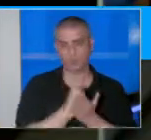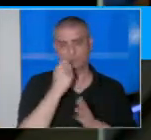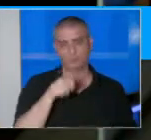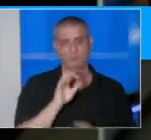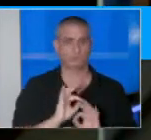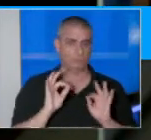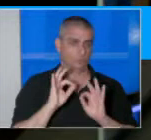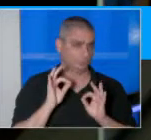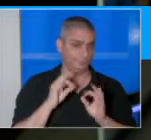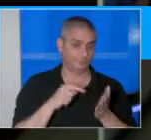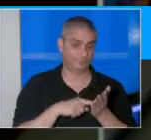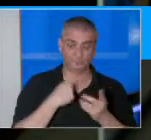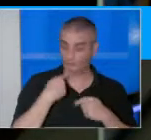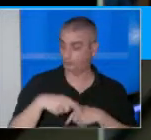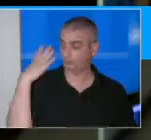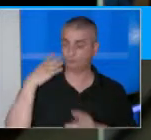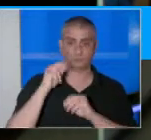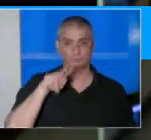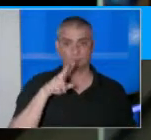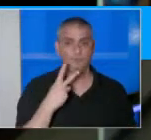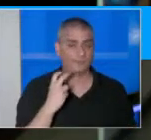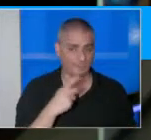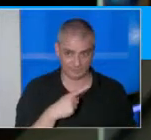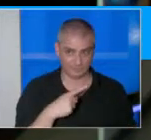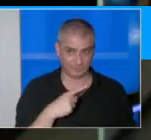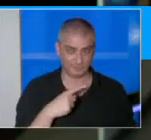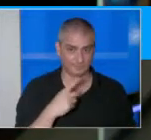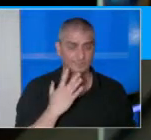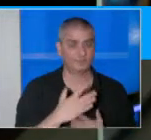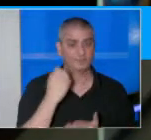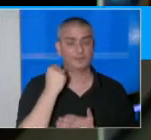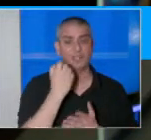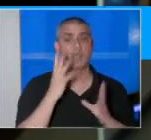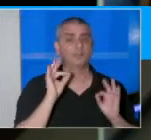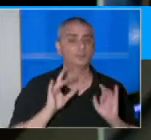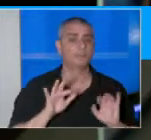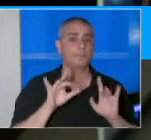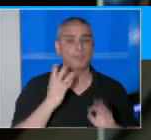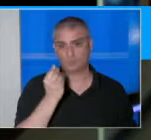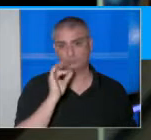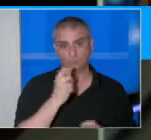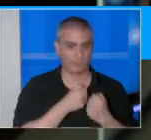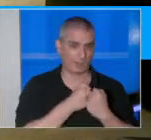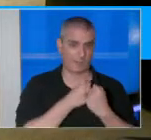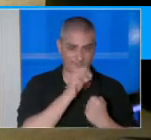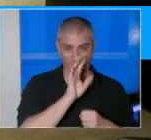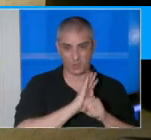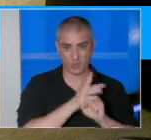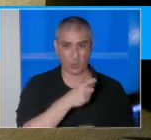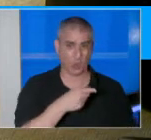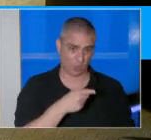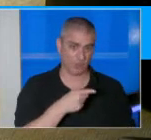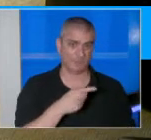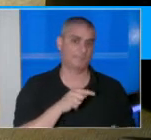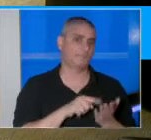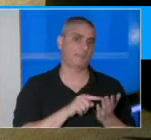הכנסת. מאחר שבשנה האחרונה, בשנת 2020, הוקצו עשרות מיליארדי שקלים למלחמה בקורונה,